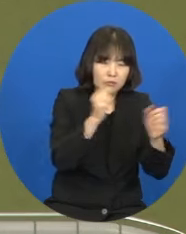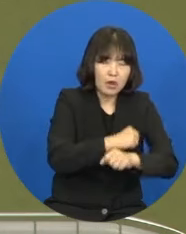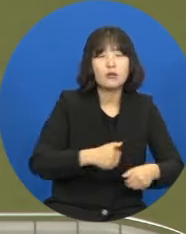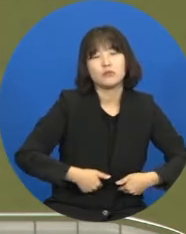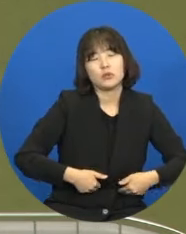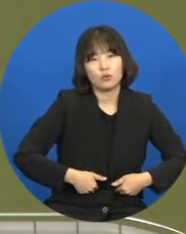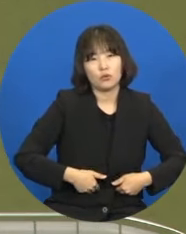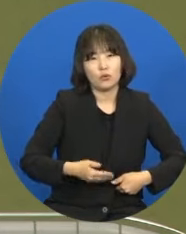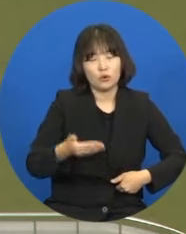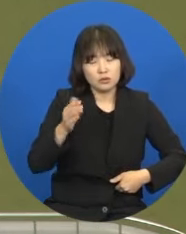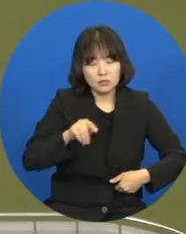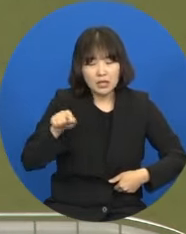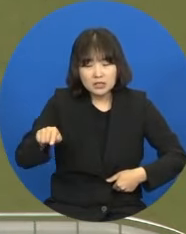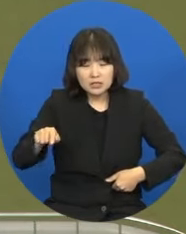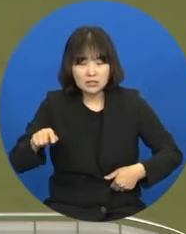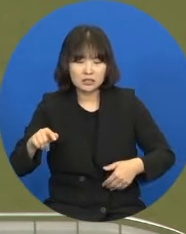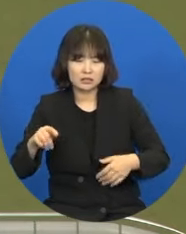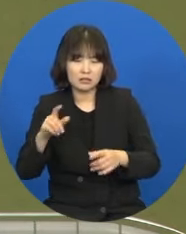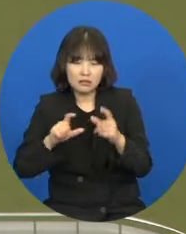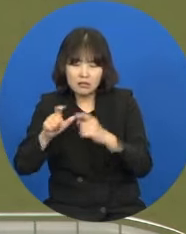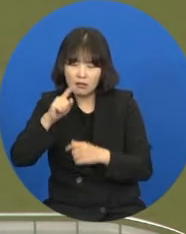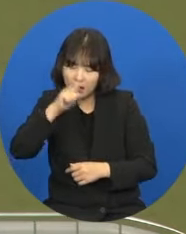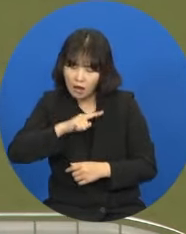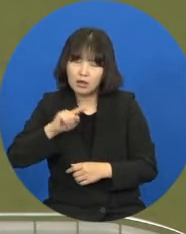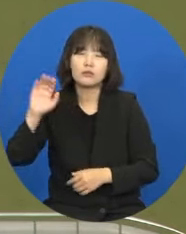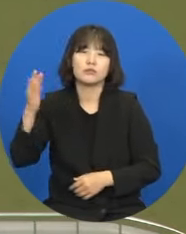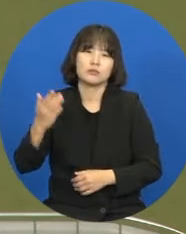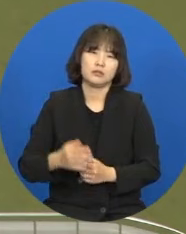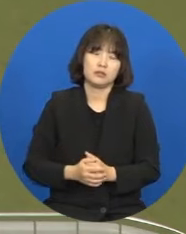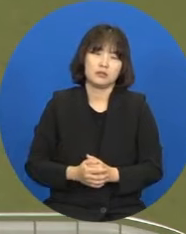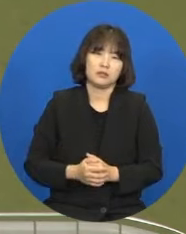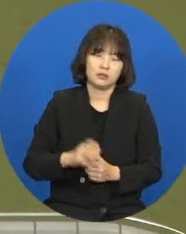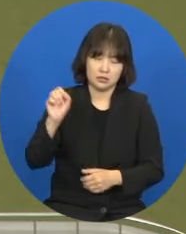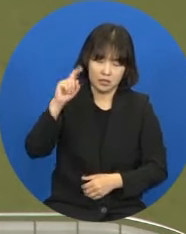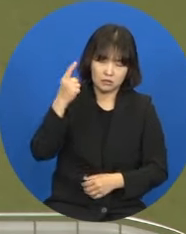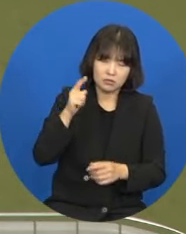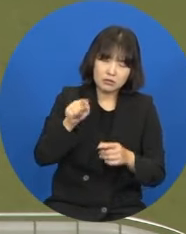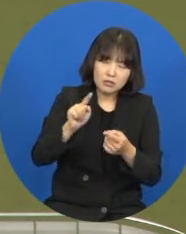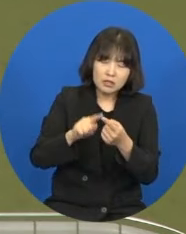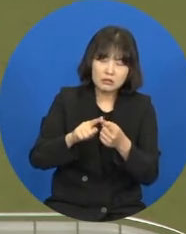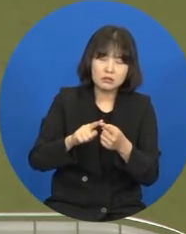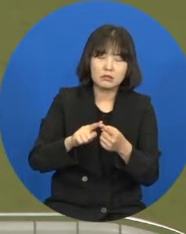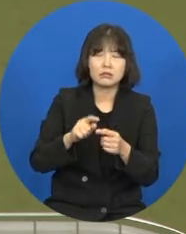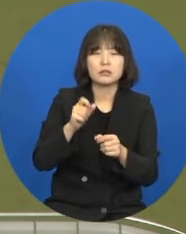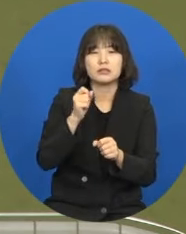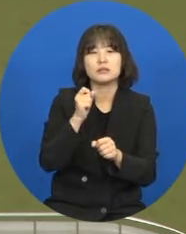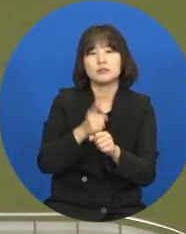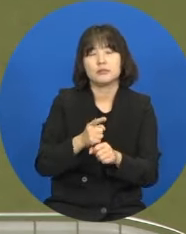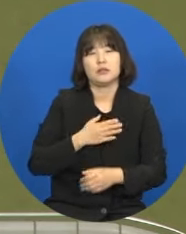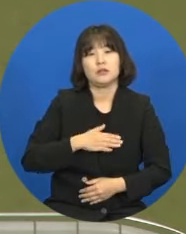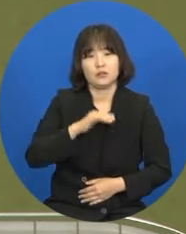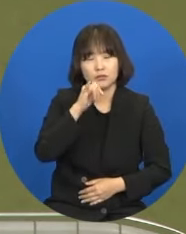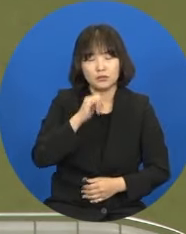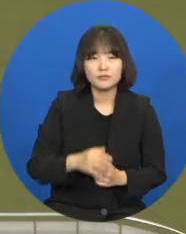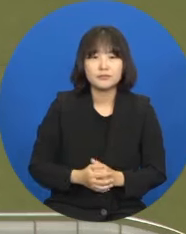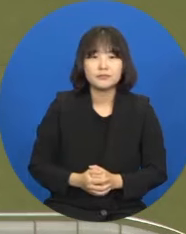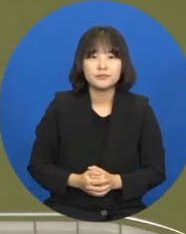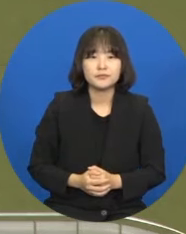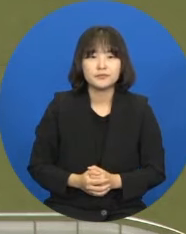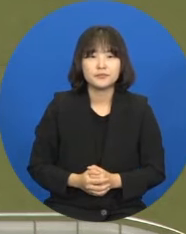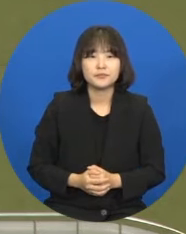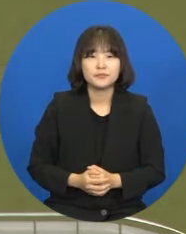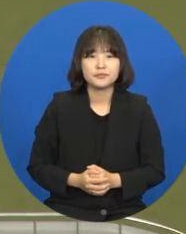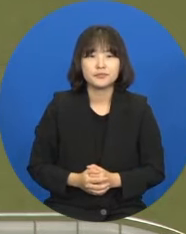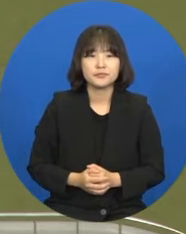거예요 다윗은이 점을 인식하고 있는 거예요 세기 삼학 교부들의 그원 집에 보면 이런 말씀이 나옵니다